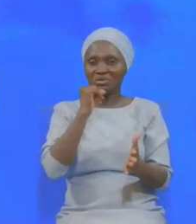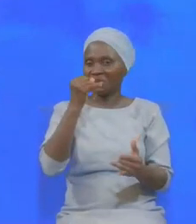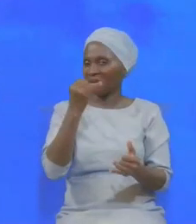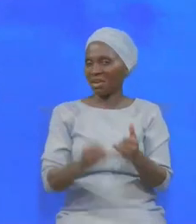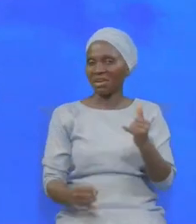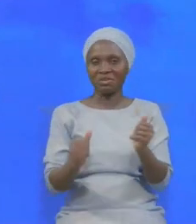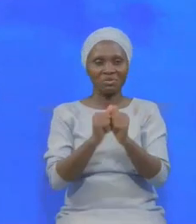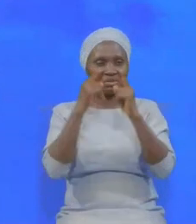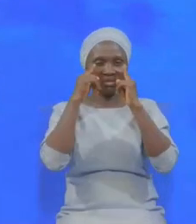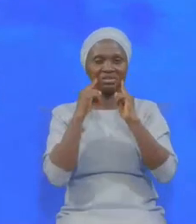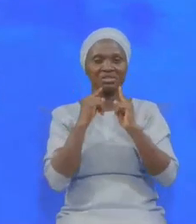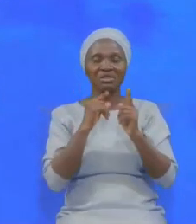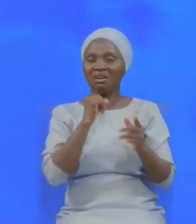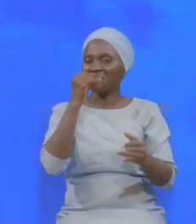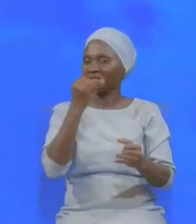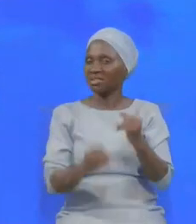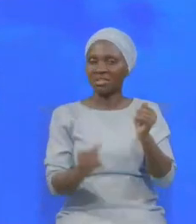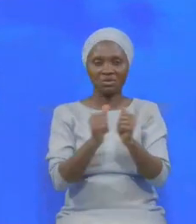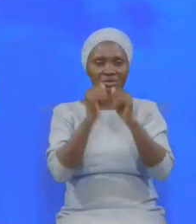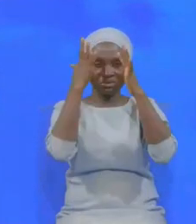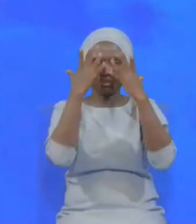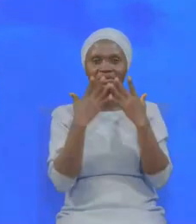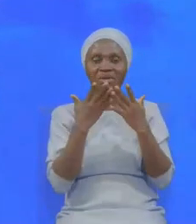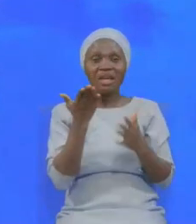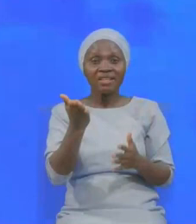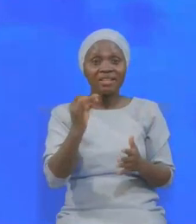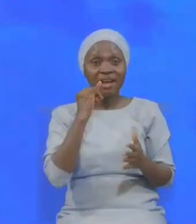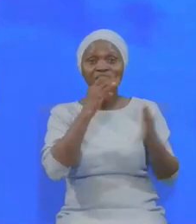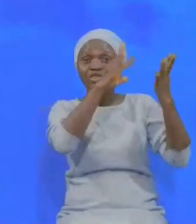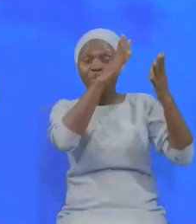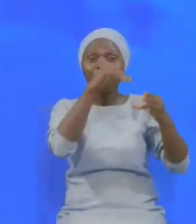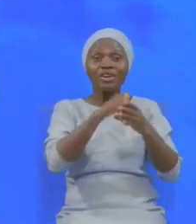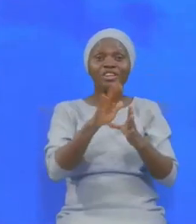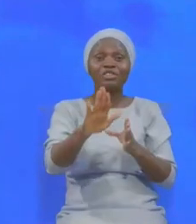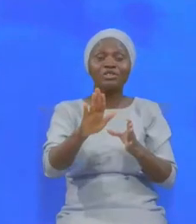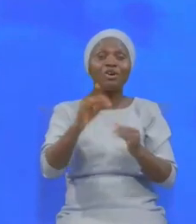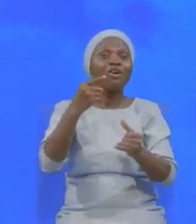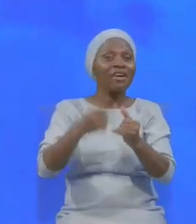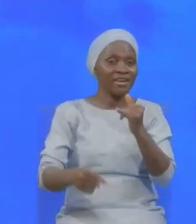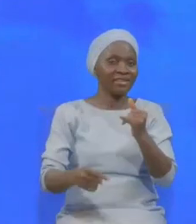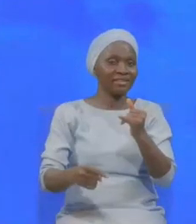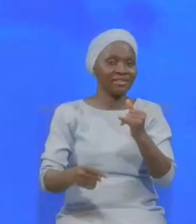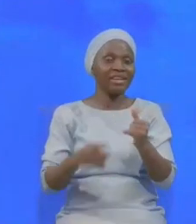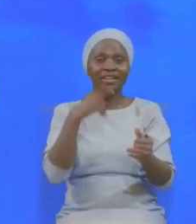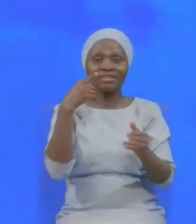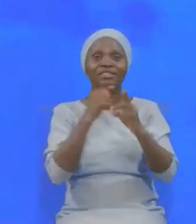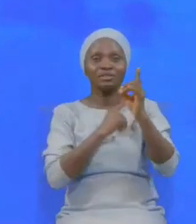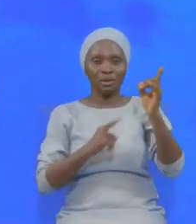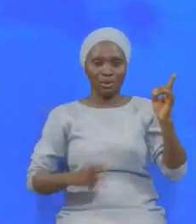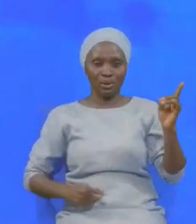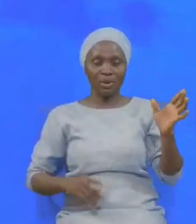avec l'amertume, avec les pleurs, avec l'angoisse. Il y a de l'espérance pour ton avenir, dit